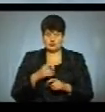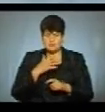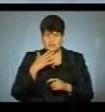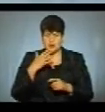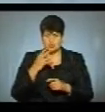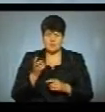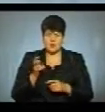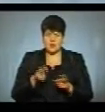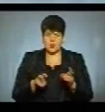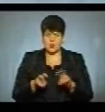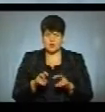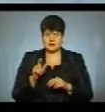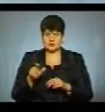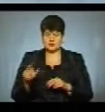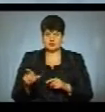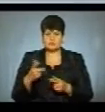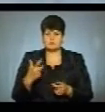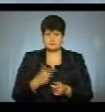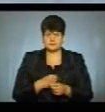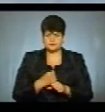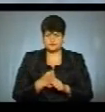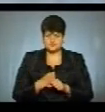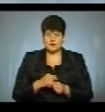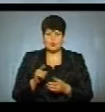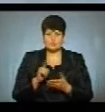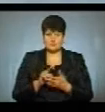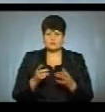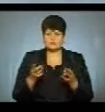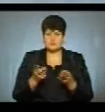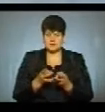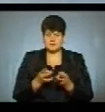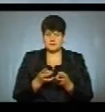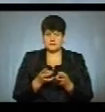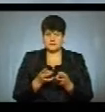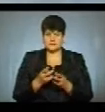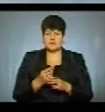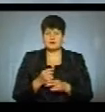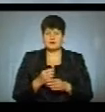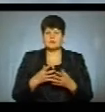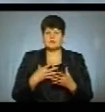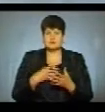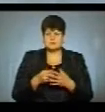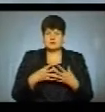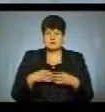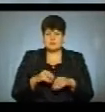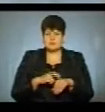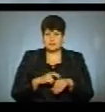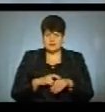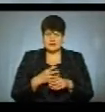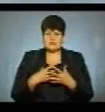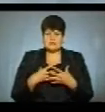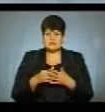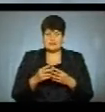приходять люди, щоб провакцинуватися. Обов'язково треба прийти до свого сімейного лікаря. Сімейний лікар має